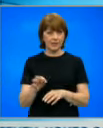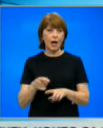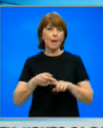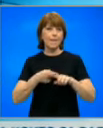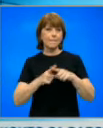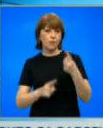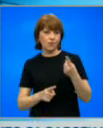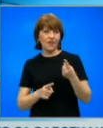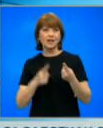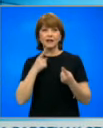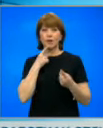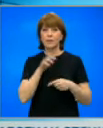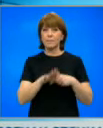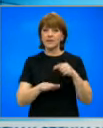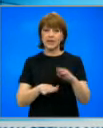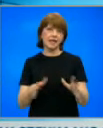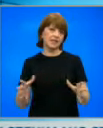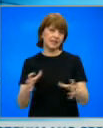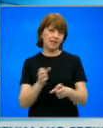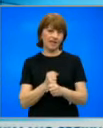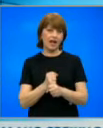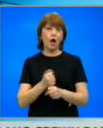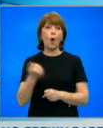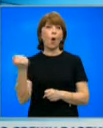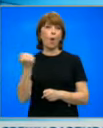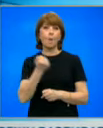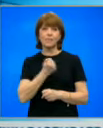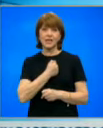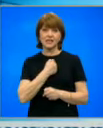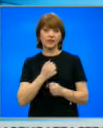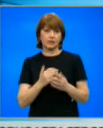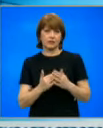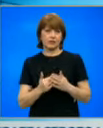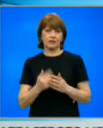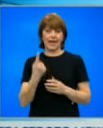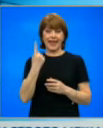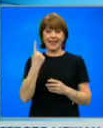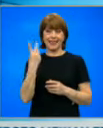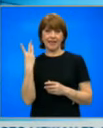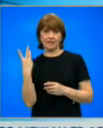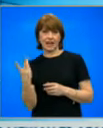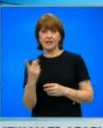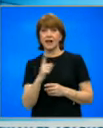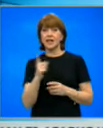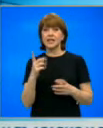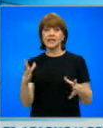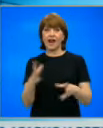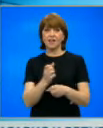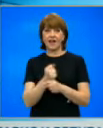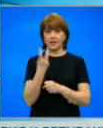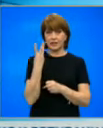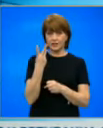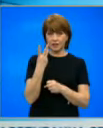от заявените престъпления са разкрити. Убийствата обаче бележат ръст с 1/3, като неразкрити са 3, а